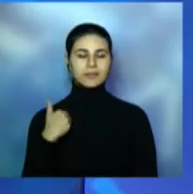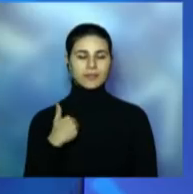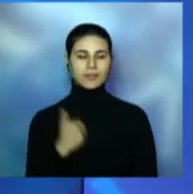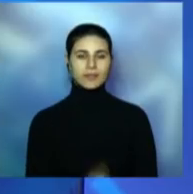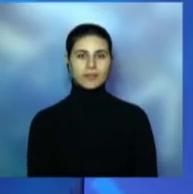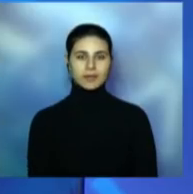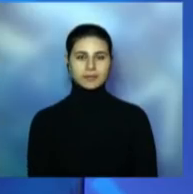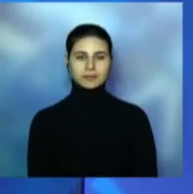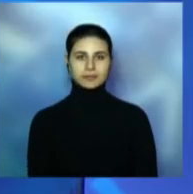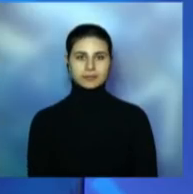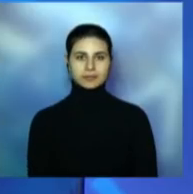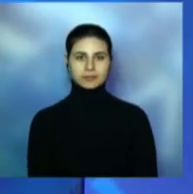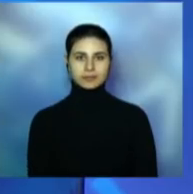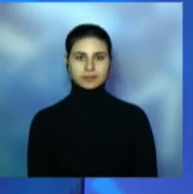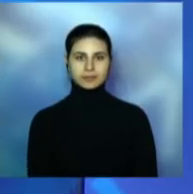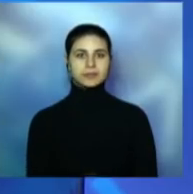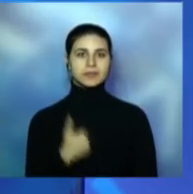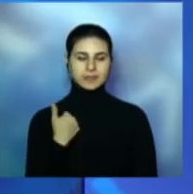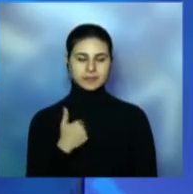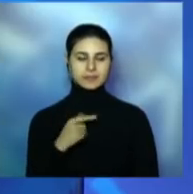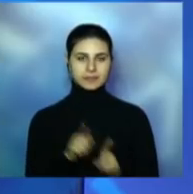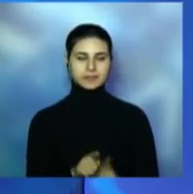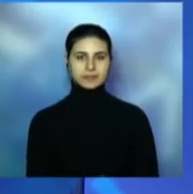დილამშვიდობისა. გამარჯობა. მოგესალმებით.